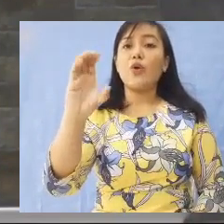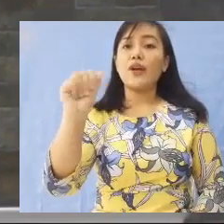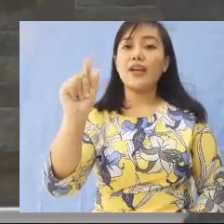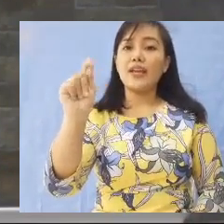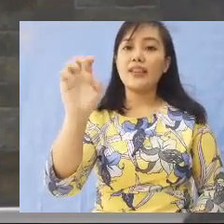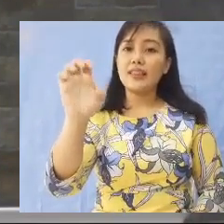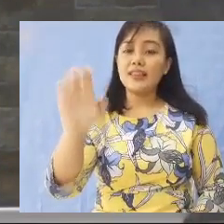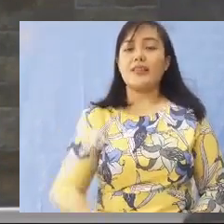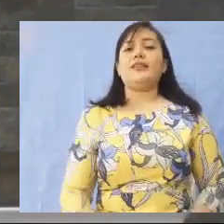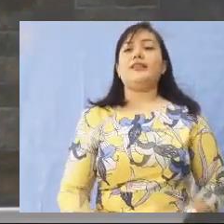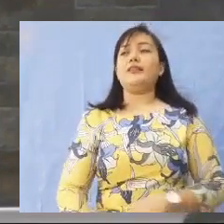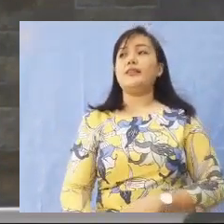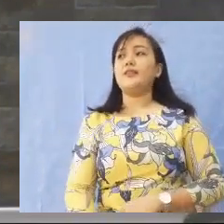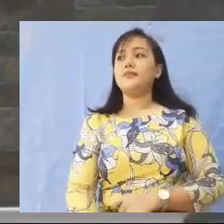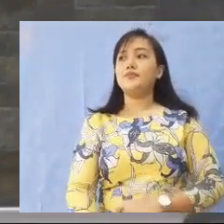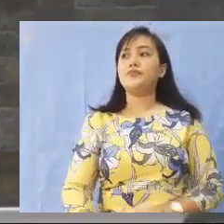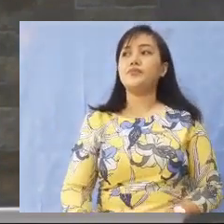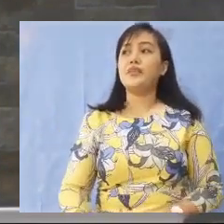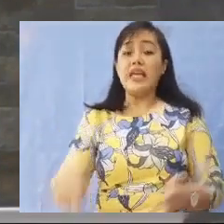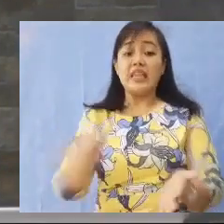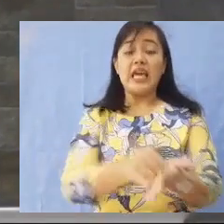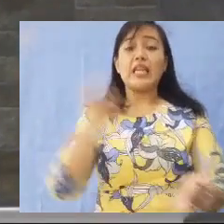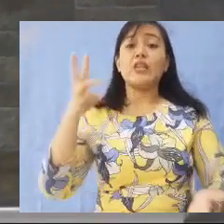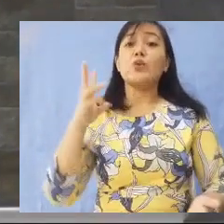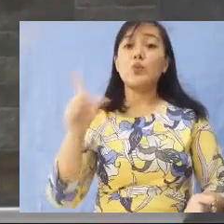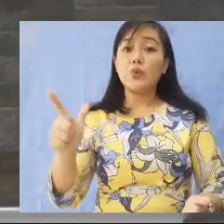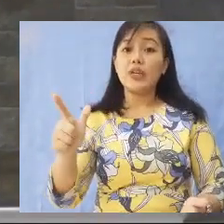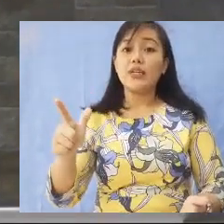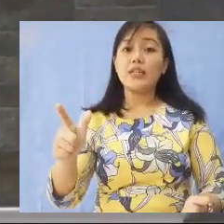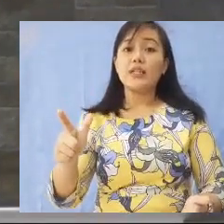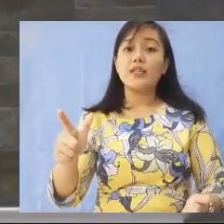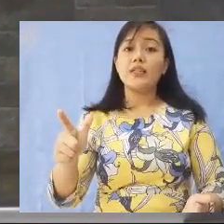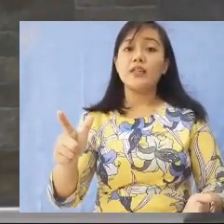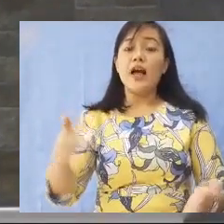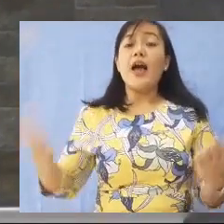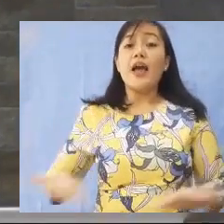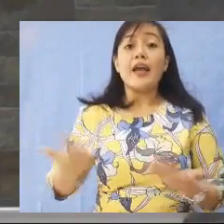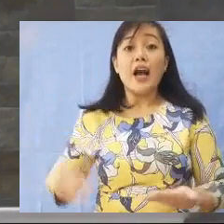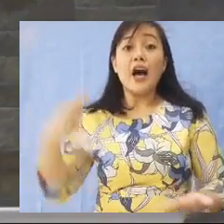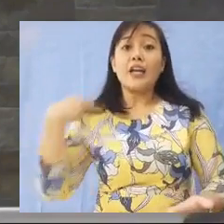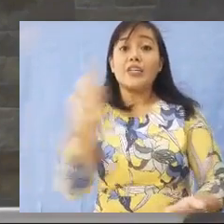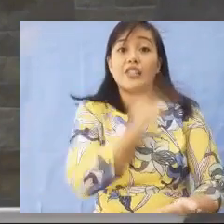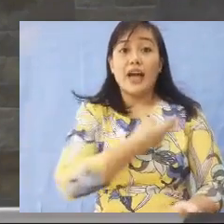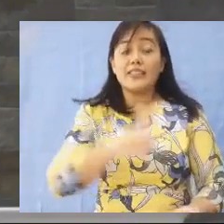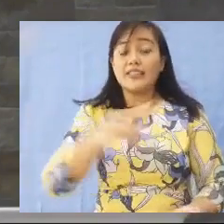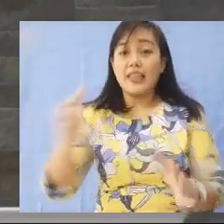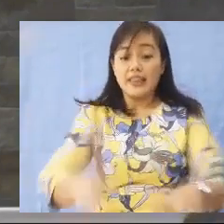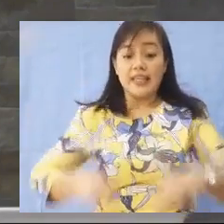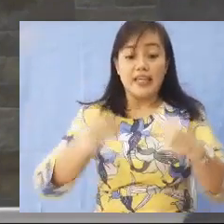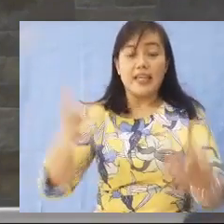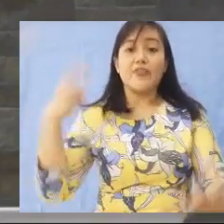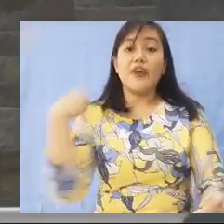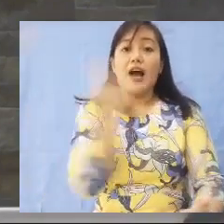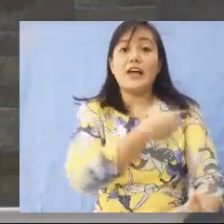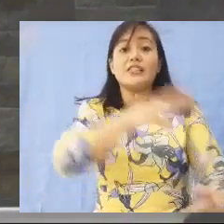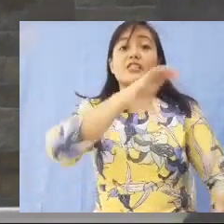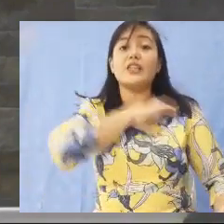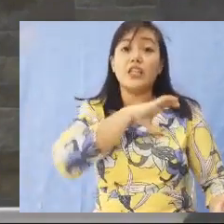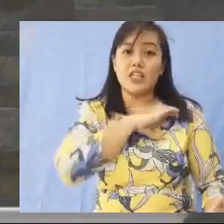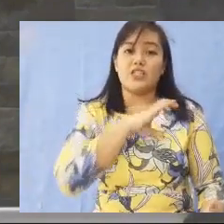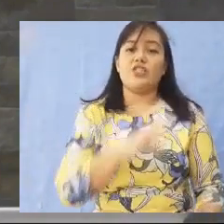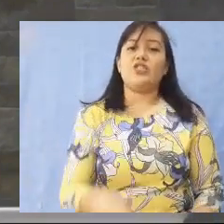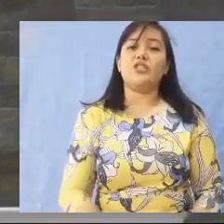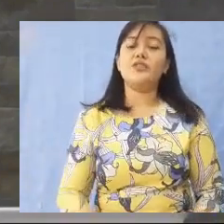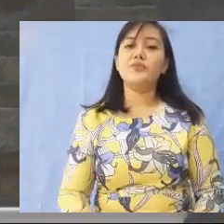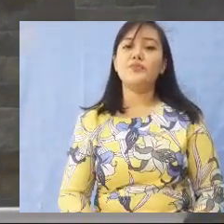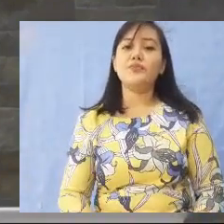sabihin na natin na magpapalakas ng loob mo. Yan, magbibigay sa iyo ng push para gawin mo yung mga bagay na akala mo